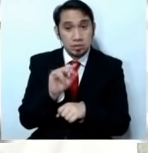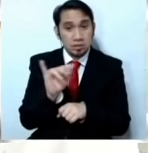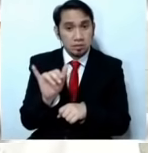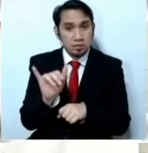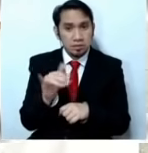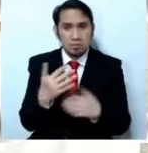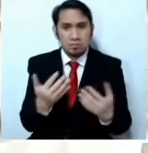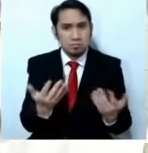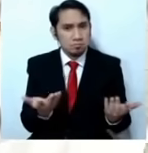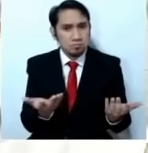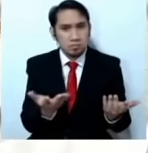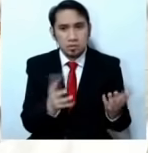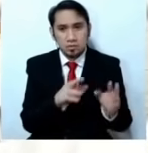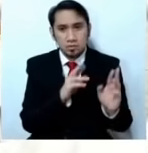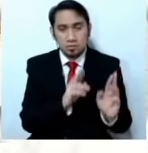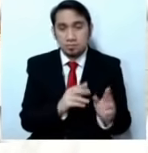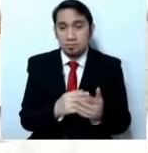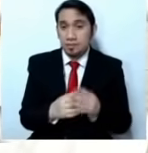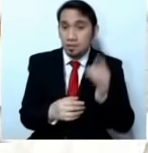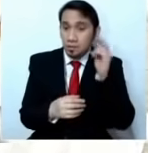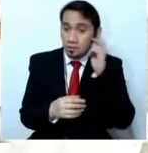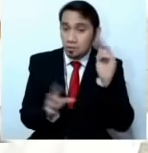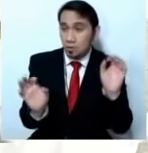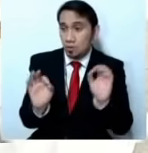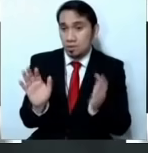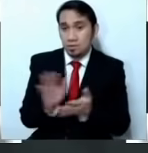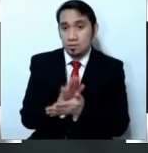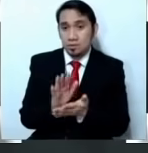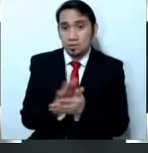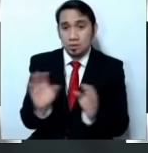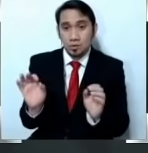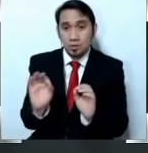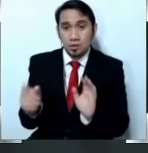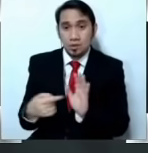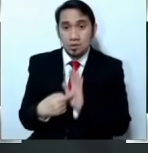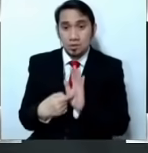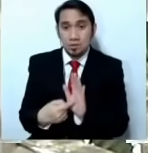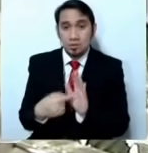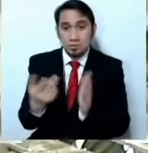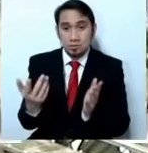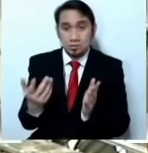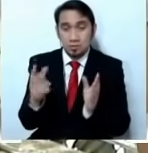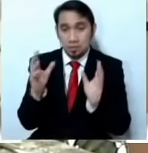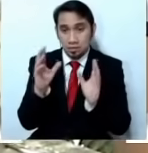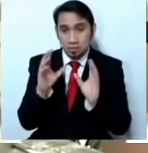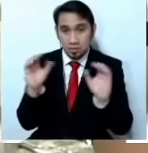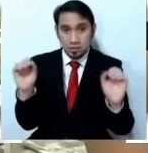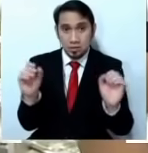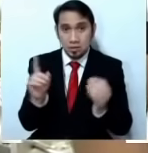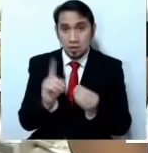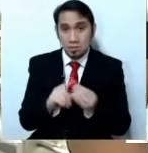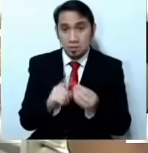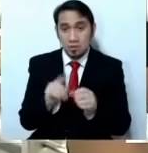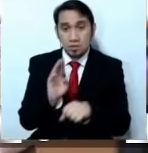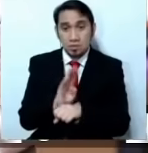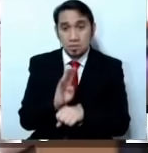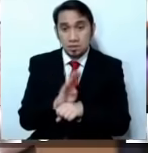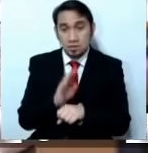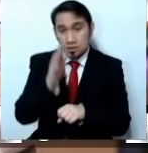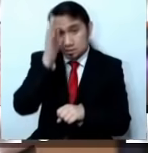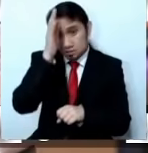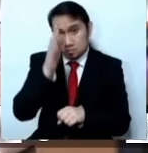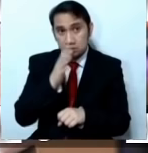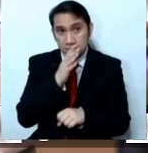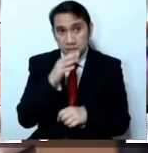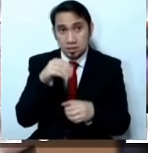Tugon dyan ni Trillanes, ni isang pirasong papel daw ay walang ipinakita ang Pangulo at Sigo tungkol sa transaksyon ng kanyang mga magulang sa Navy. Ngayon